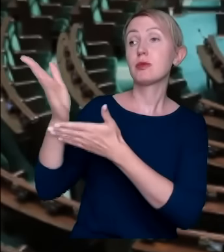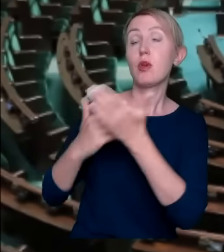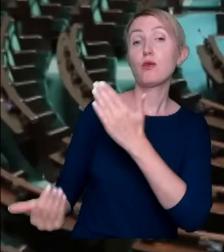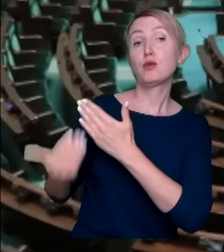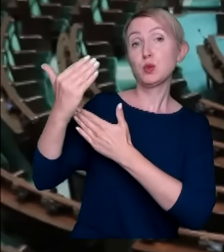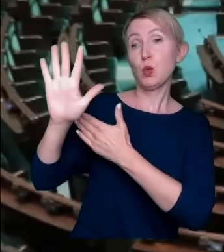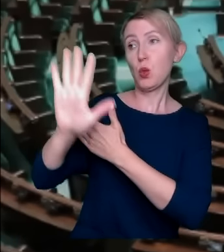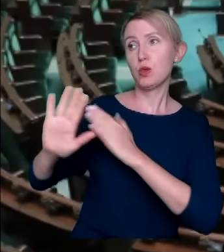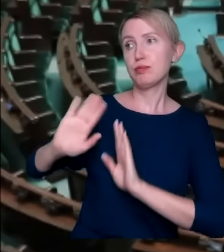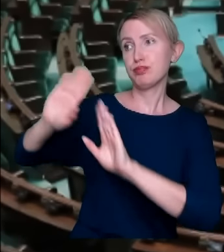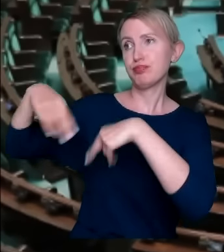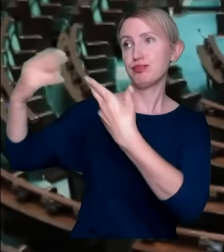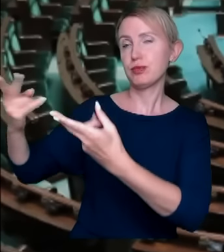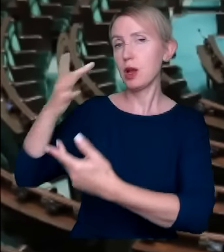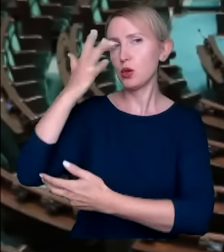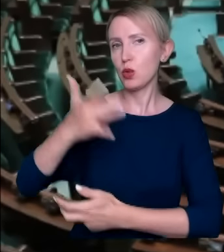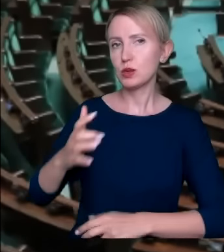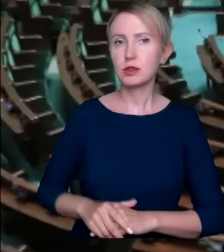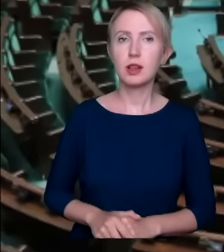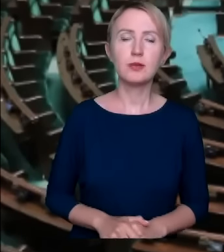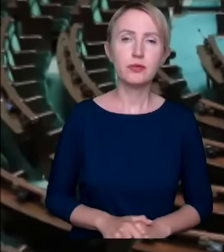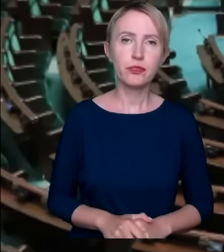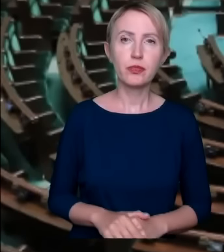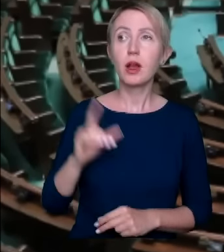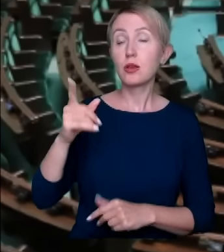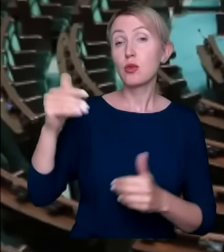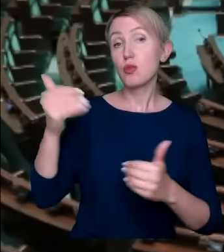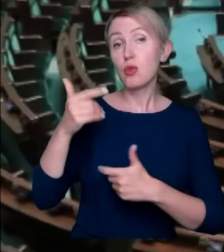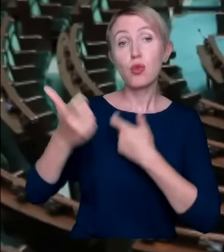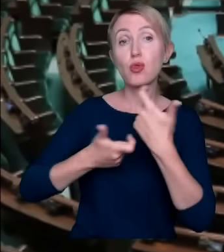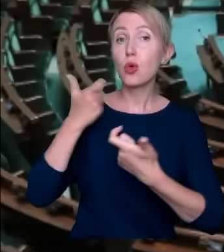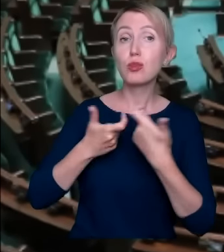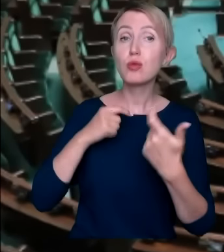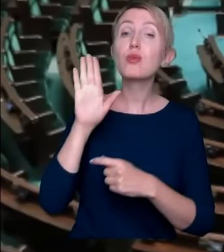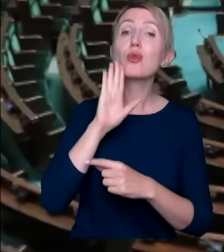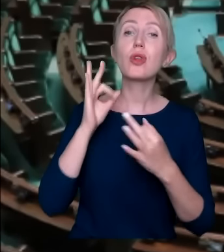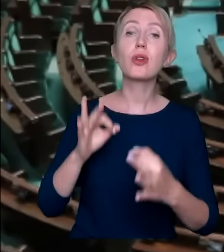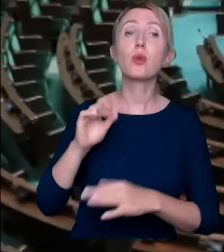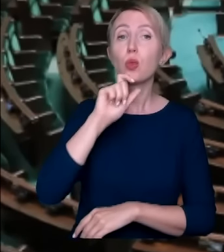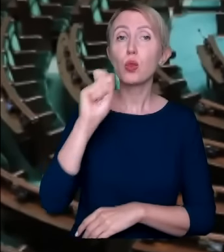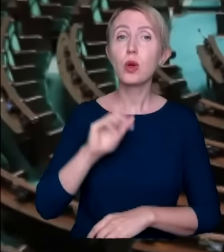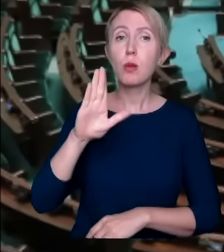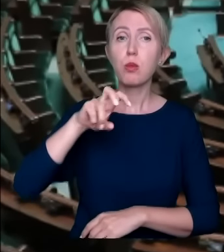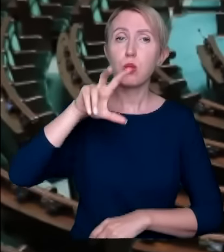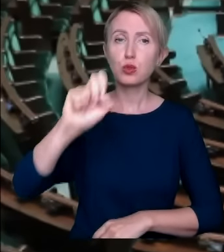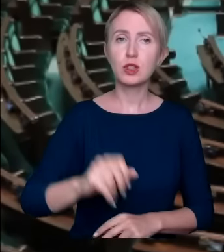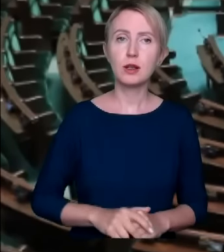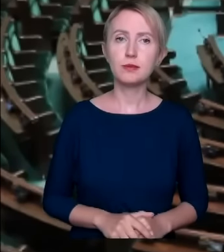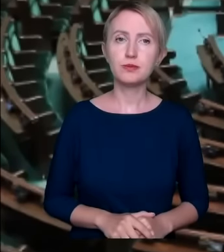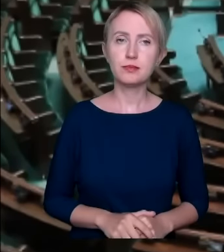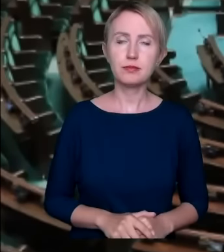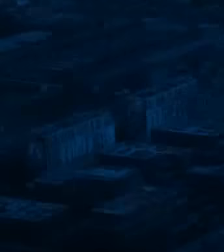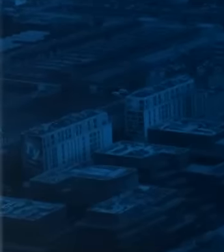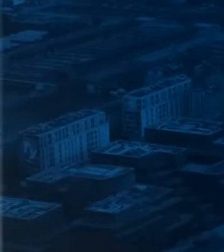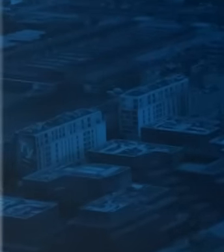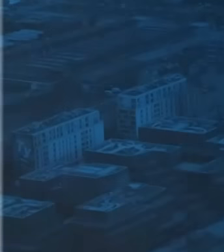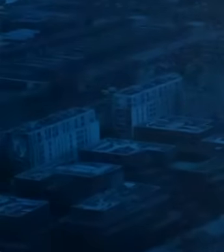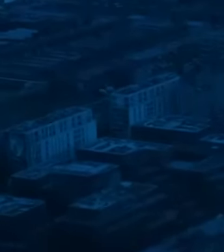część naszego kraju w ręce wroga a tam dochodziły do tego do czego dochodziło w buczy na Ukrainie i za chwilę już o